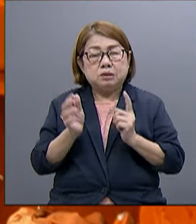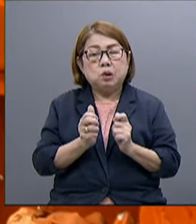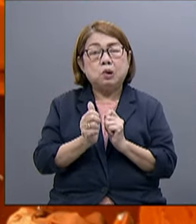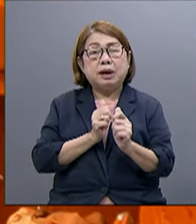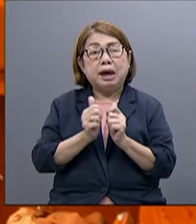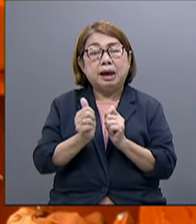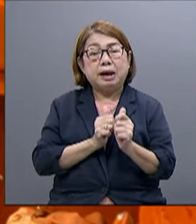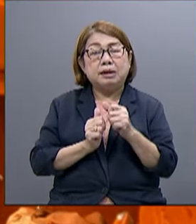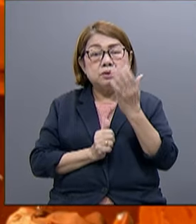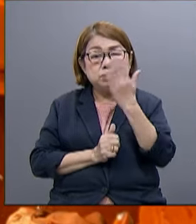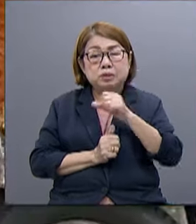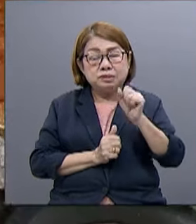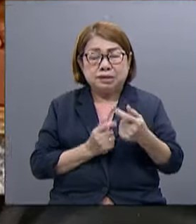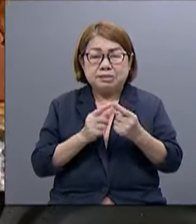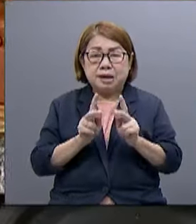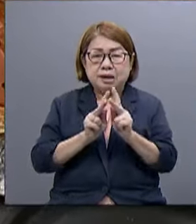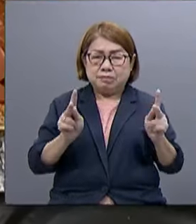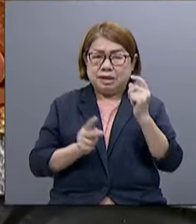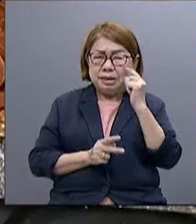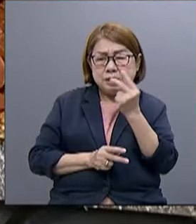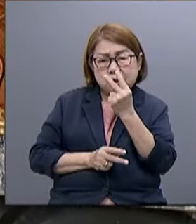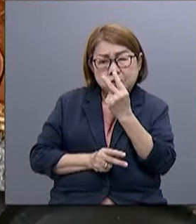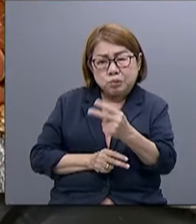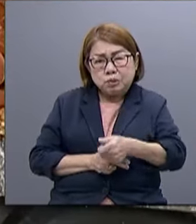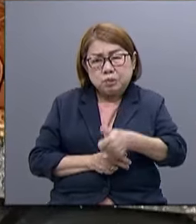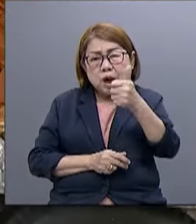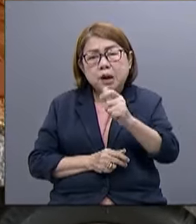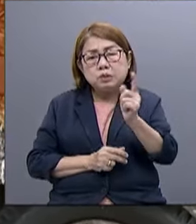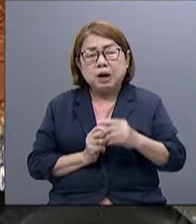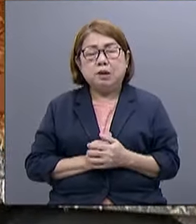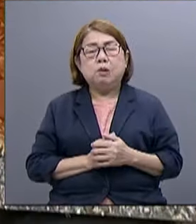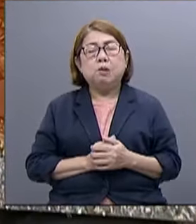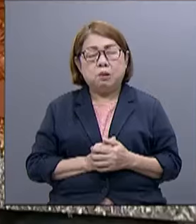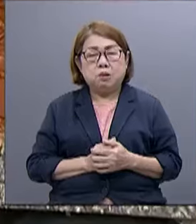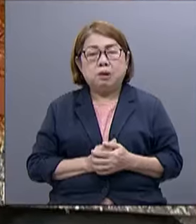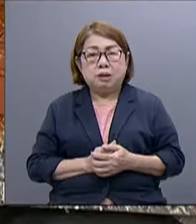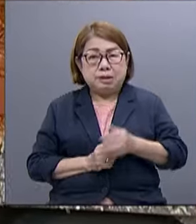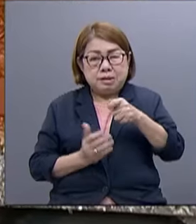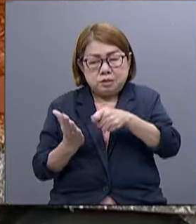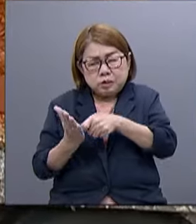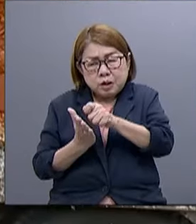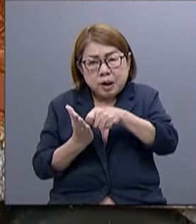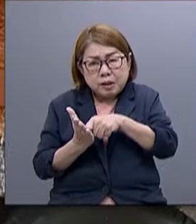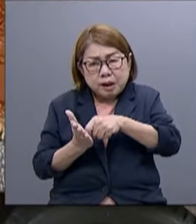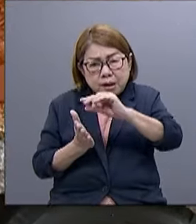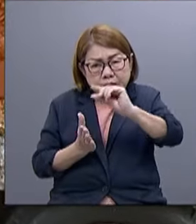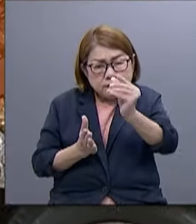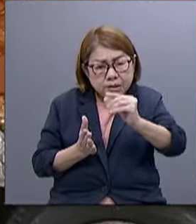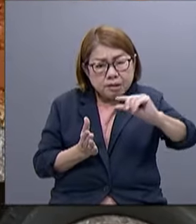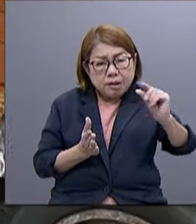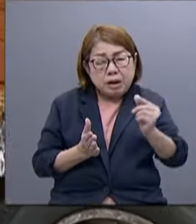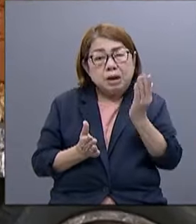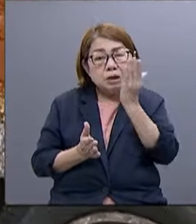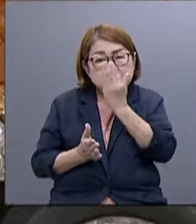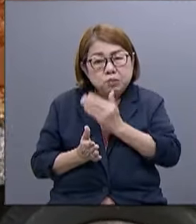ณฑ์คร่าวๆที่กรรมการเขาจะมองเนี่ยเขาจะมองในส่วนไหนบ้างครับพี ่1การแกะสลักลวดลายอันปราณีต2